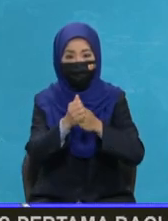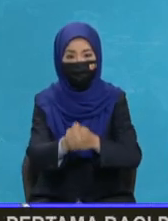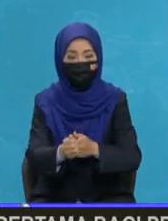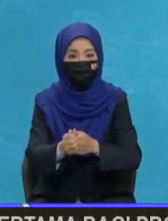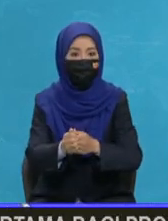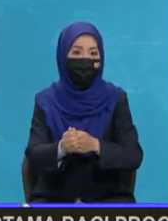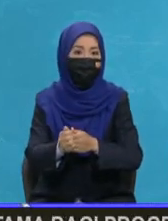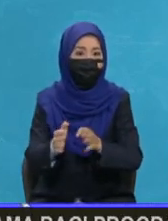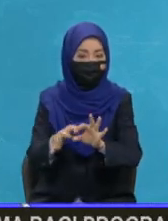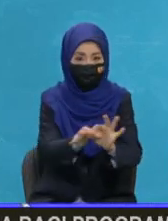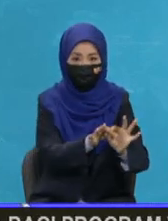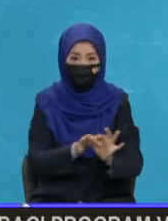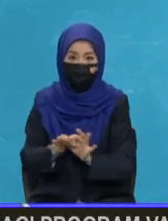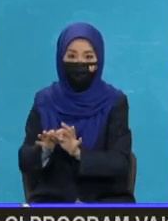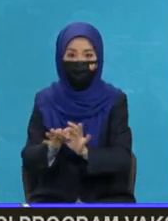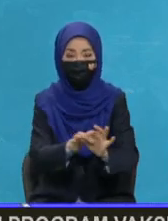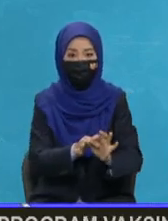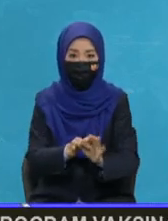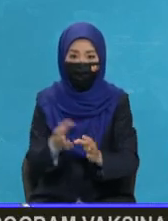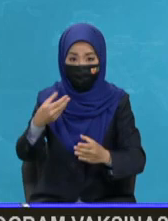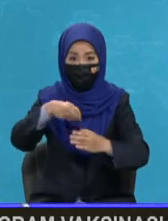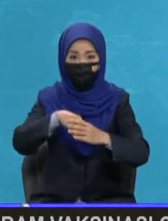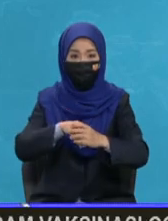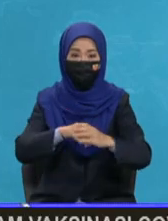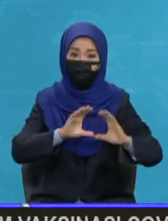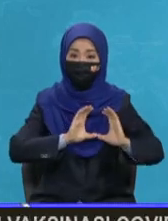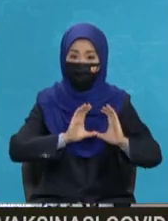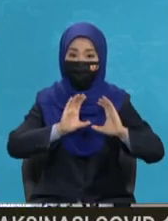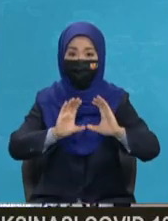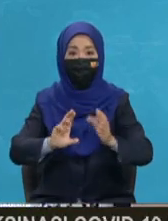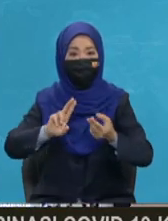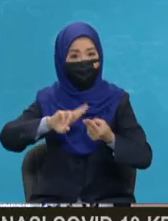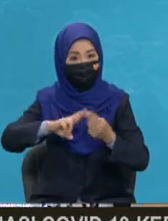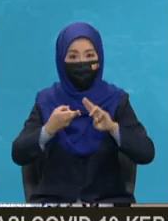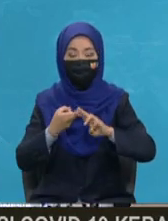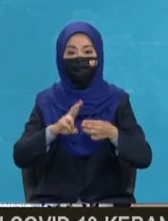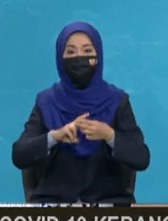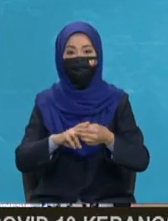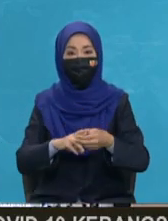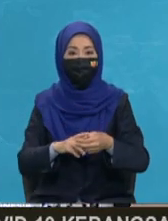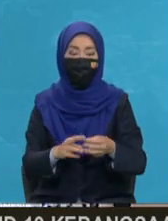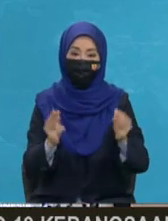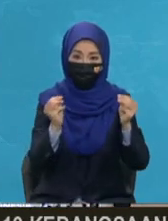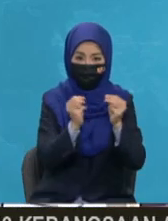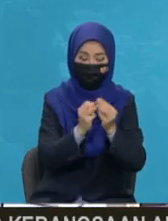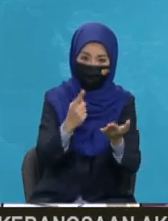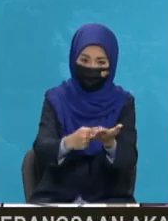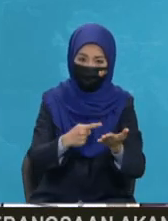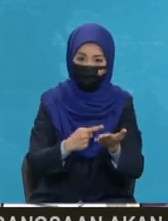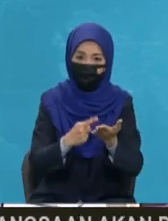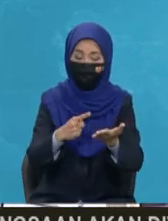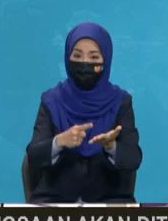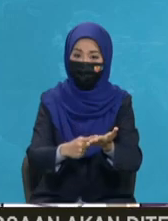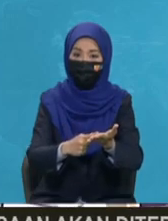our Cooperation and fulfilling our commitment to open masyarakat antara lain membincangkan